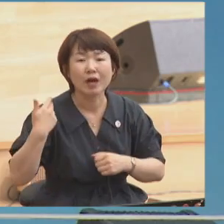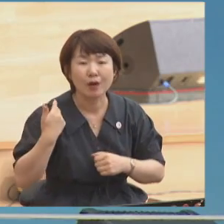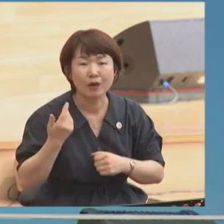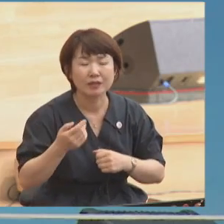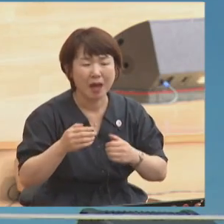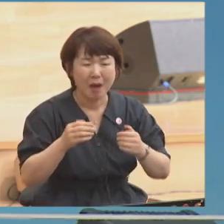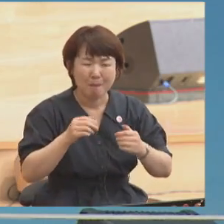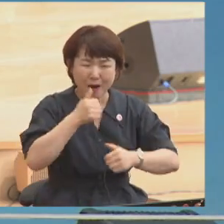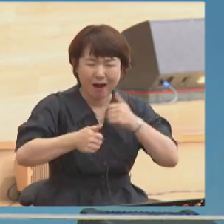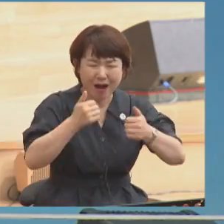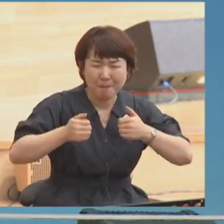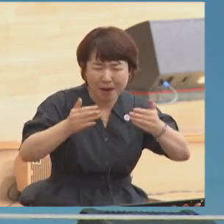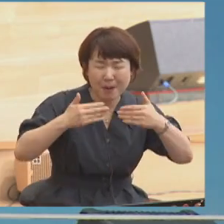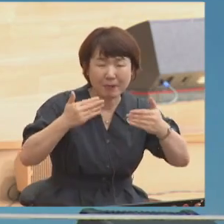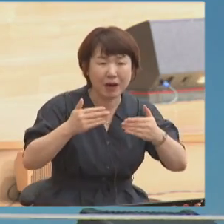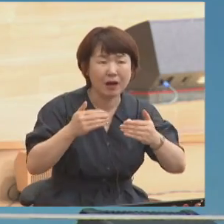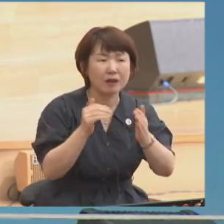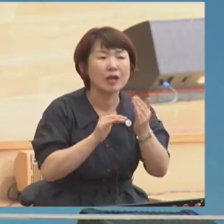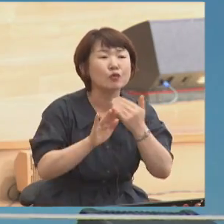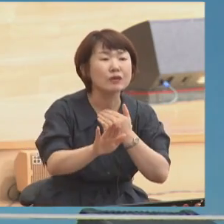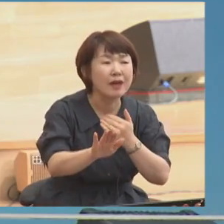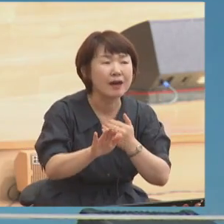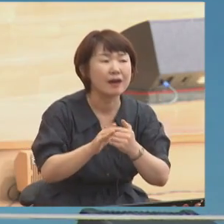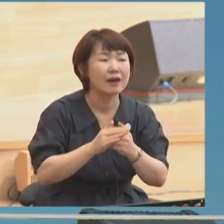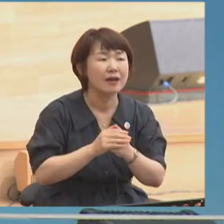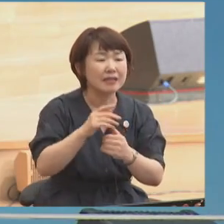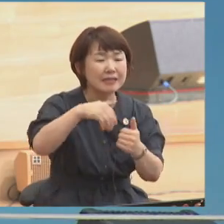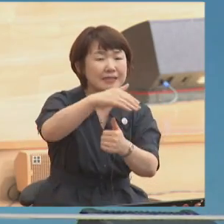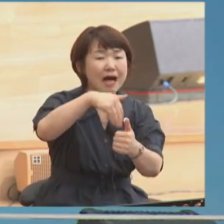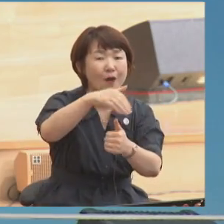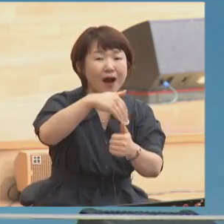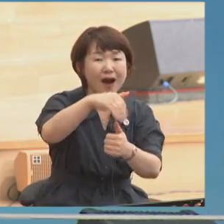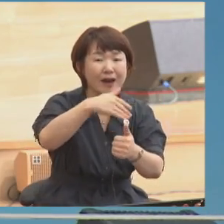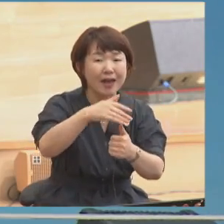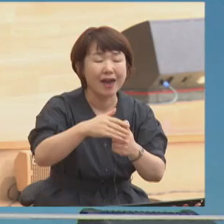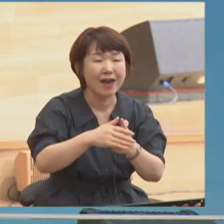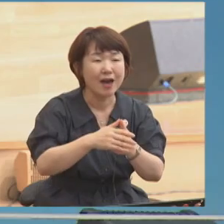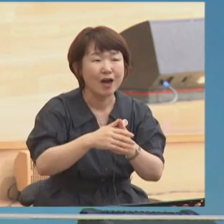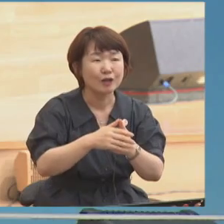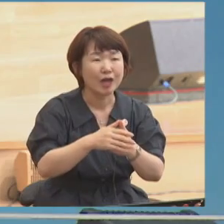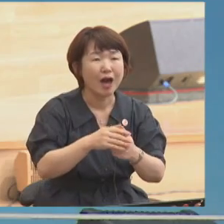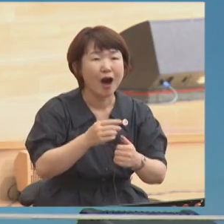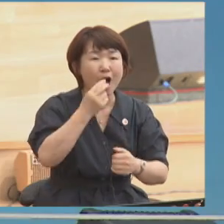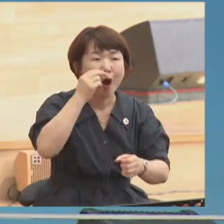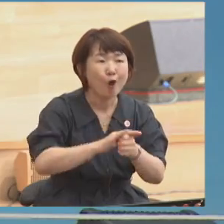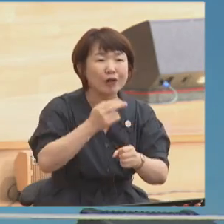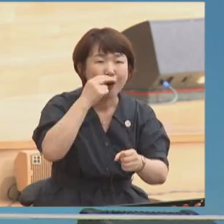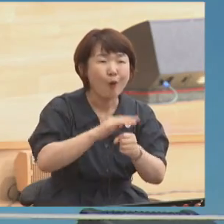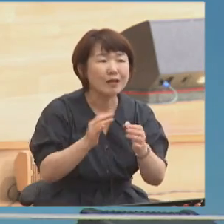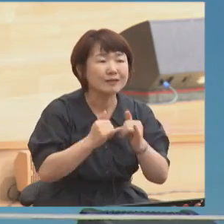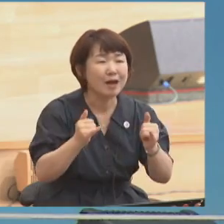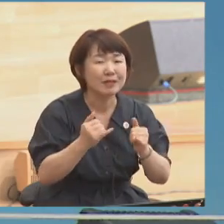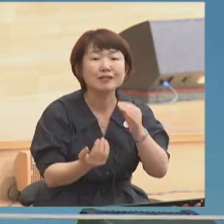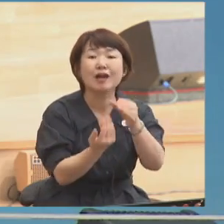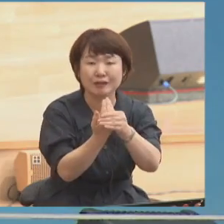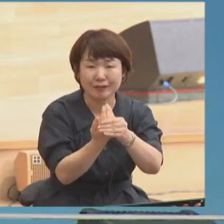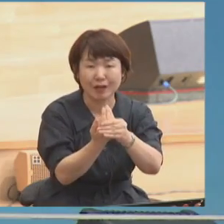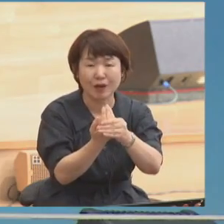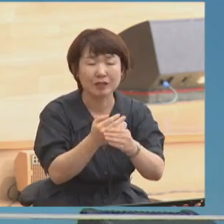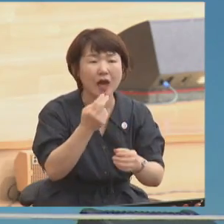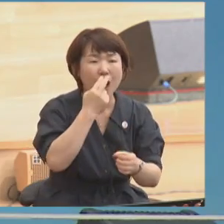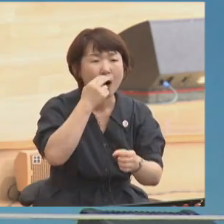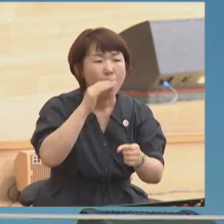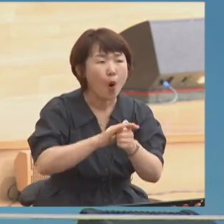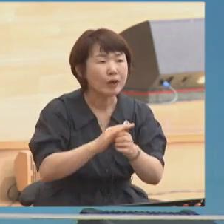나면 약자에게 퍼붓고 나면 그러면 이 상황이 벌어지고 나면 억울한 사람이 생기잖아요. 억울한 사람이 생긴단 말은